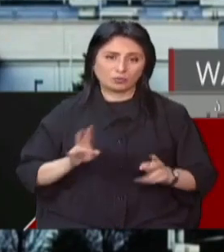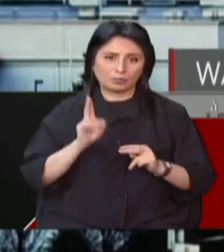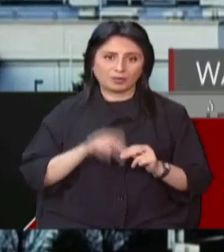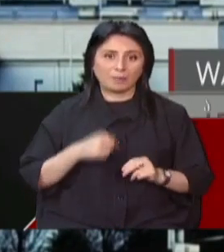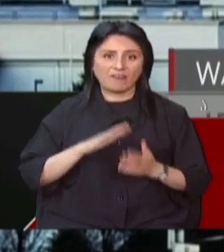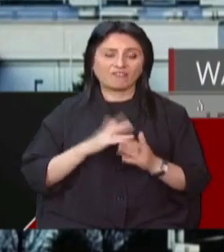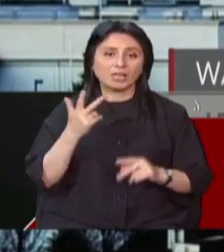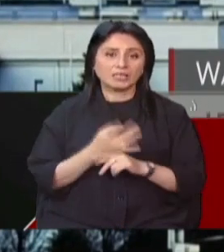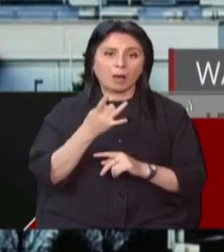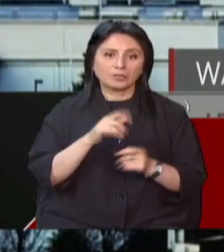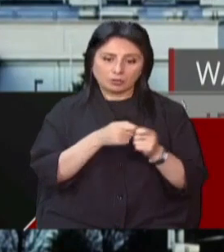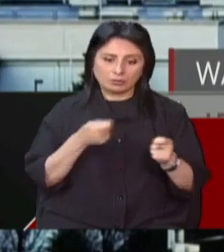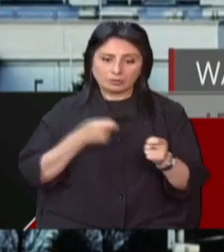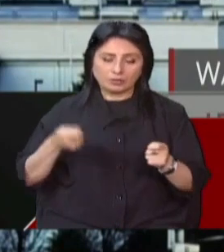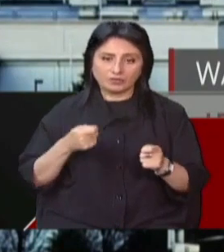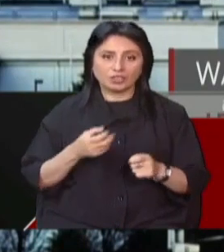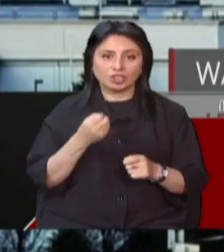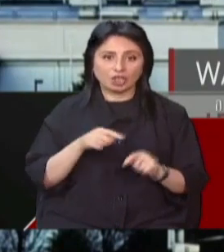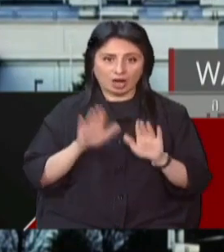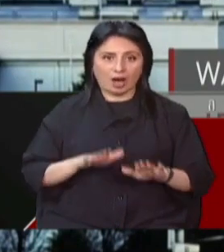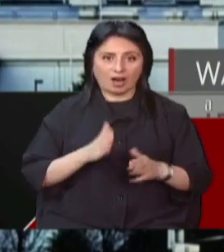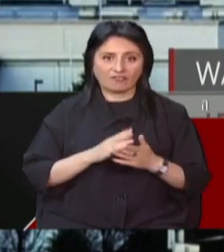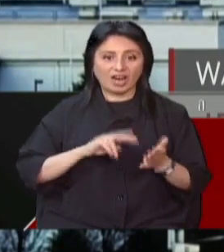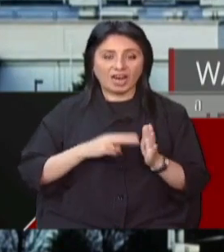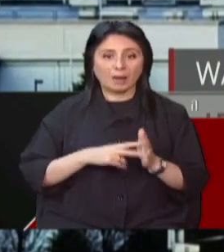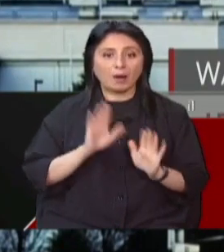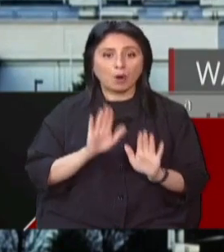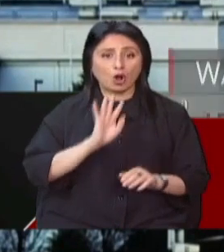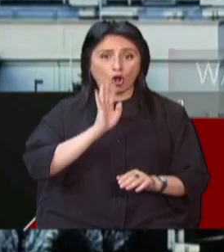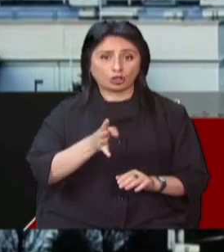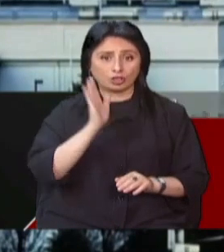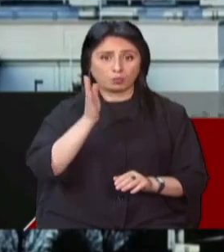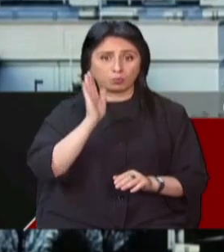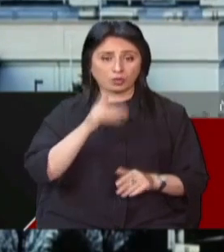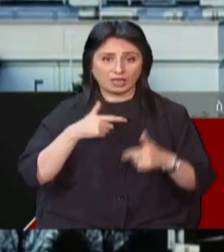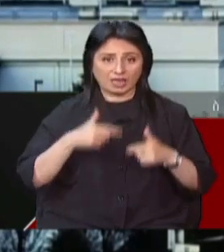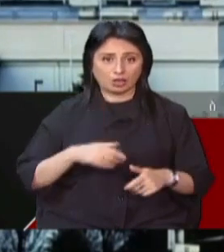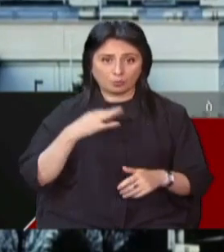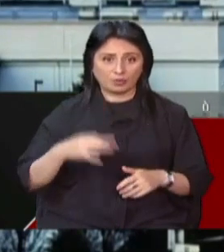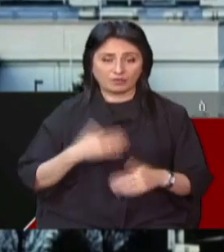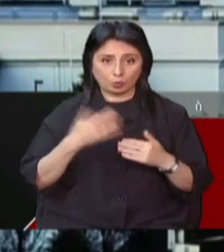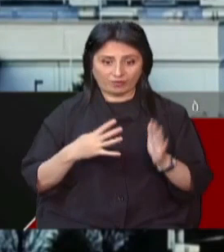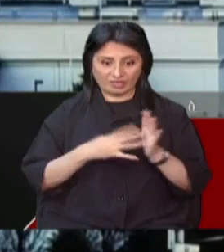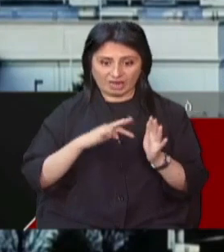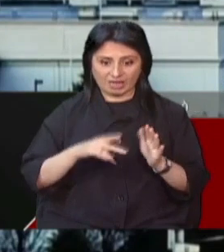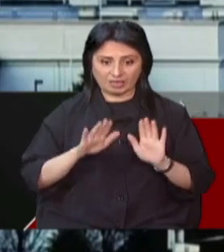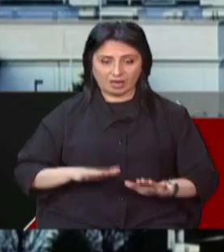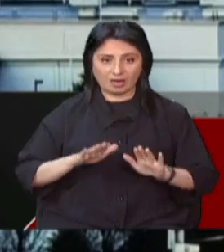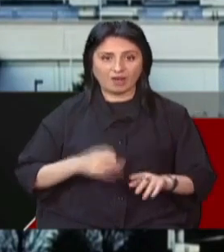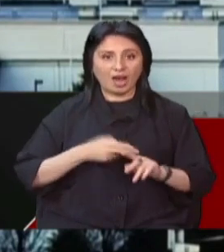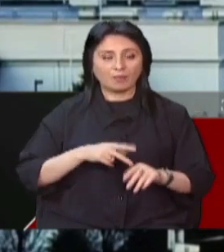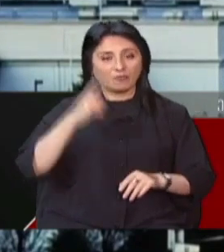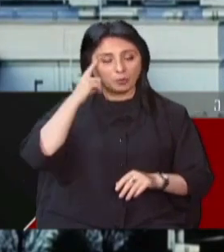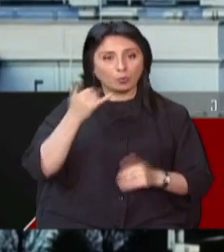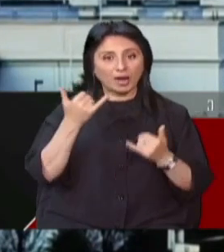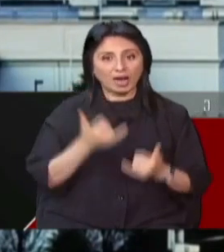მე ეს ვადა უკვე სამჯერ გამიხანგრძლივდა, ჯერ კიდევ აქ ვარ. გეგმა იყო, რომ მხოლოდ 4 წელი ვიქნებოდი გენერალური მდივანი და უკვე 9 წელია ვარ. ამიტომ